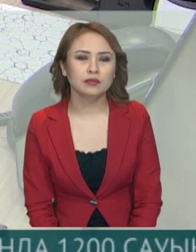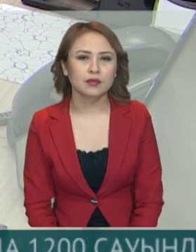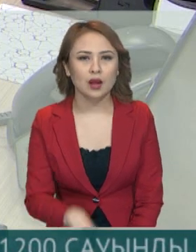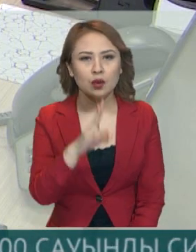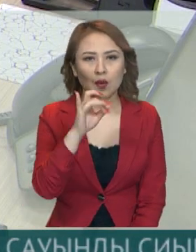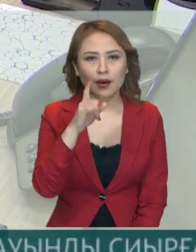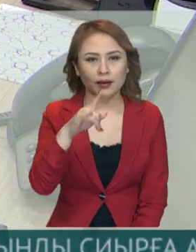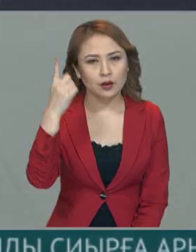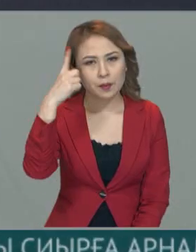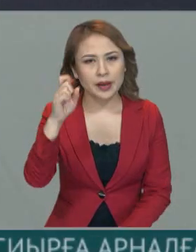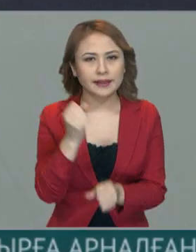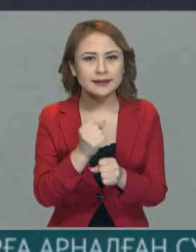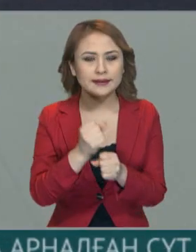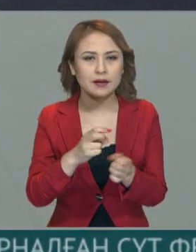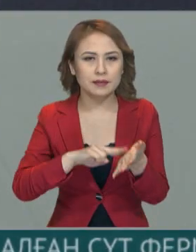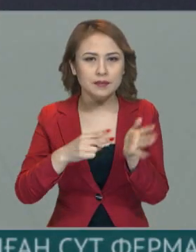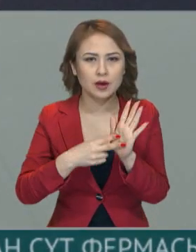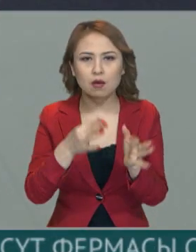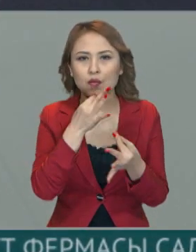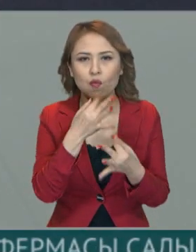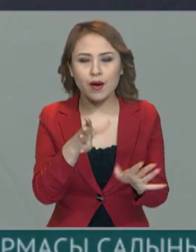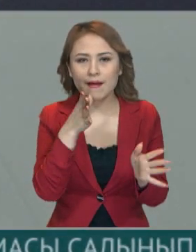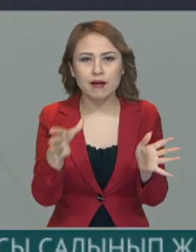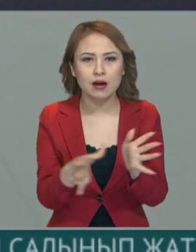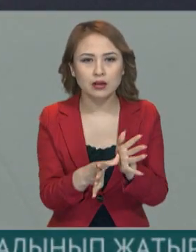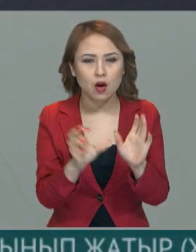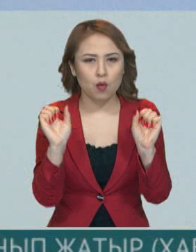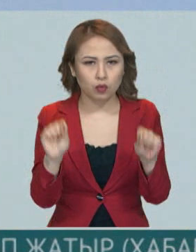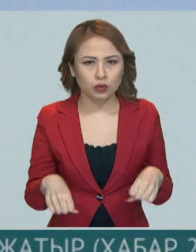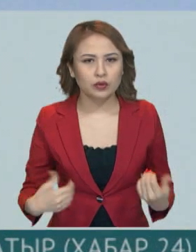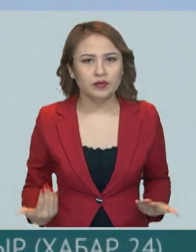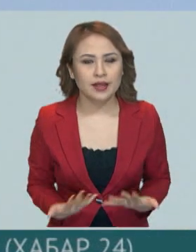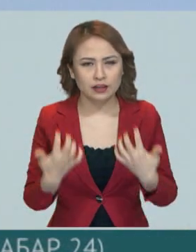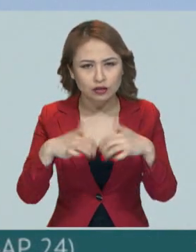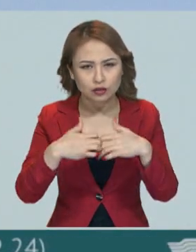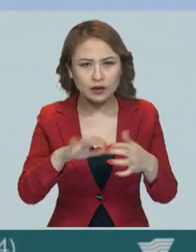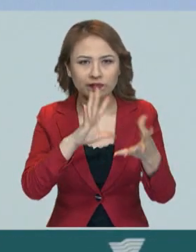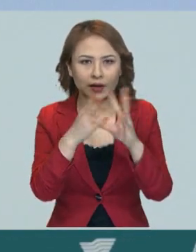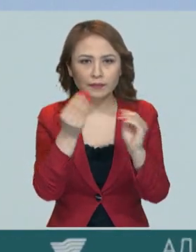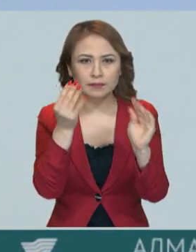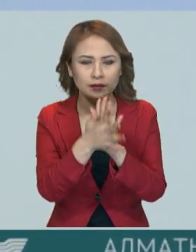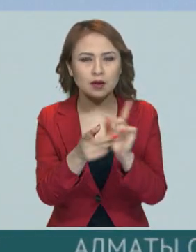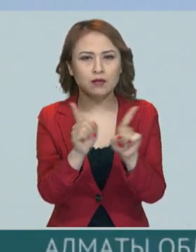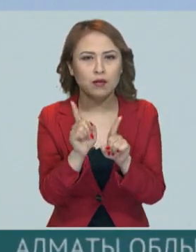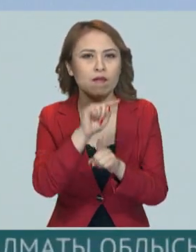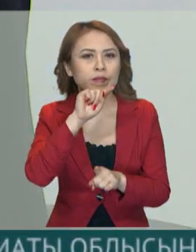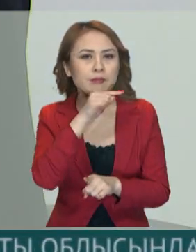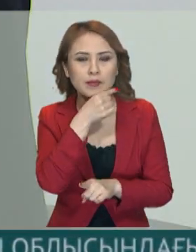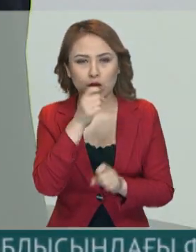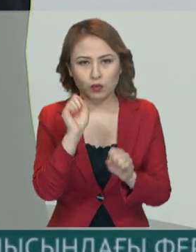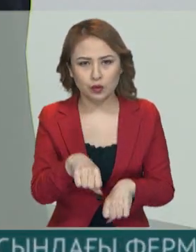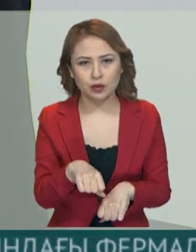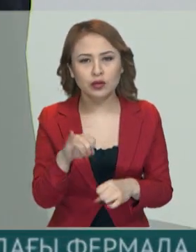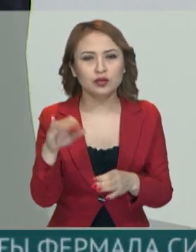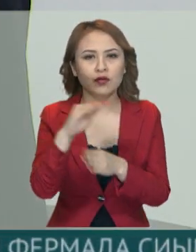Нұрхаттың ойлап тапқан тың жобасы кез келген өңірдің энергия тұтыну көрсеткішін есептеумен қатар шығындарды азайтып үнемділікке үлес